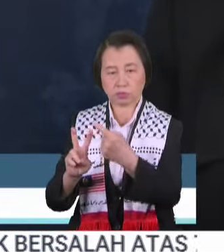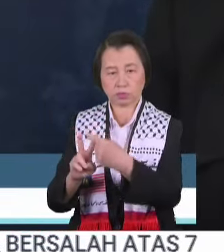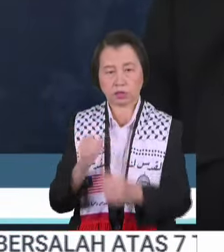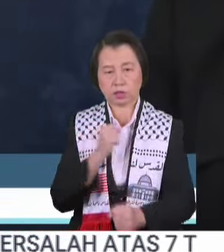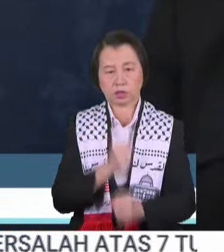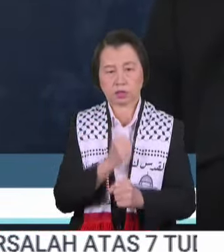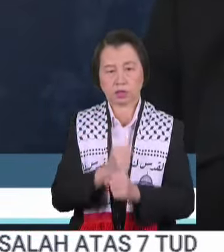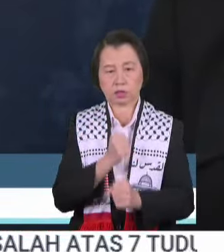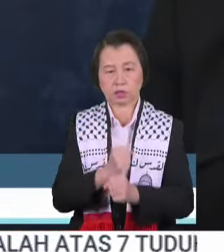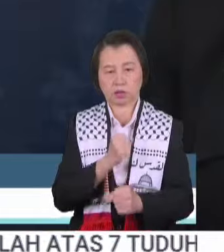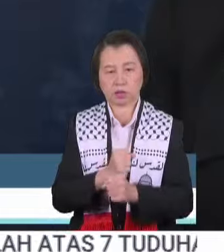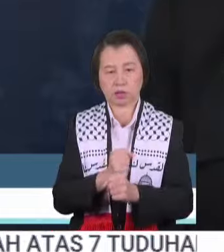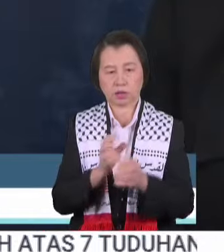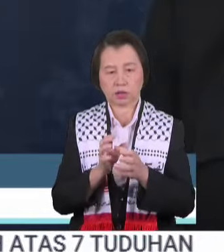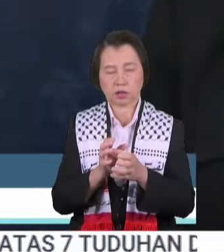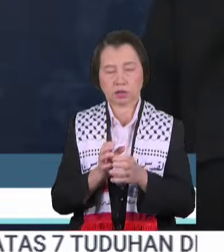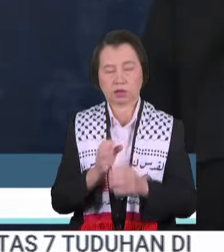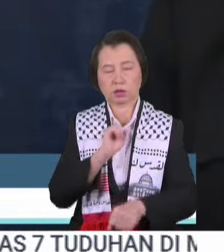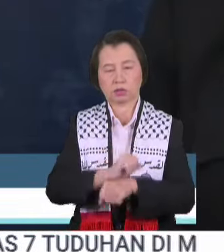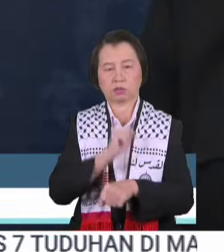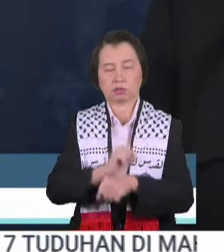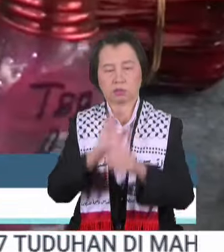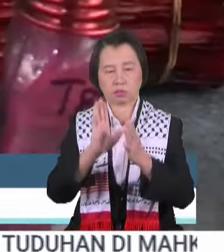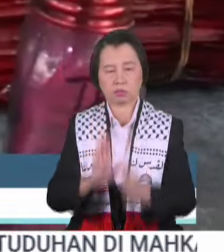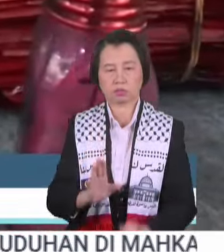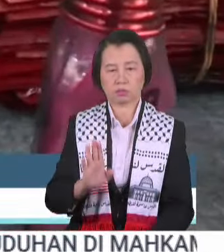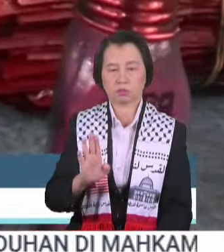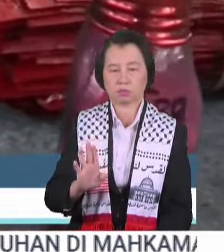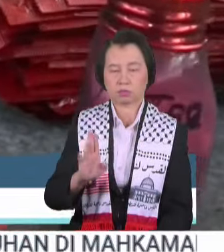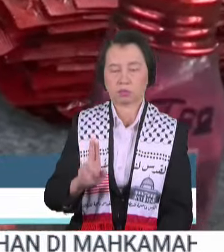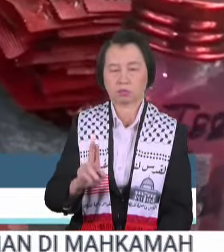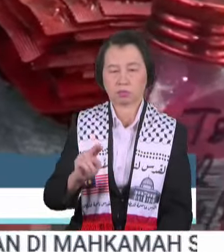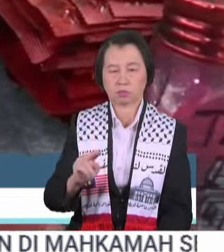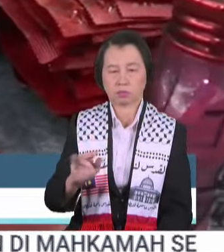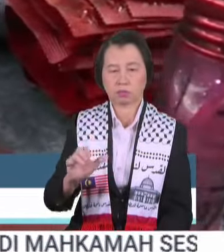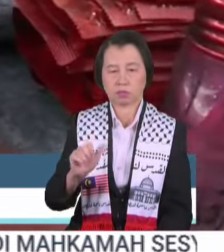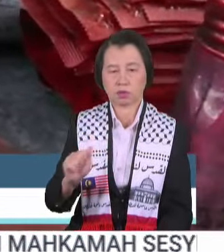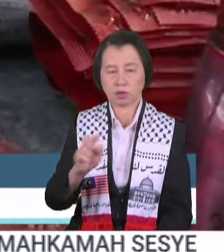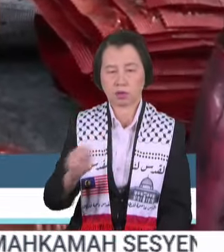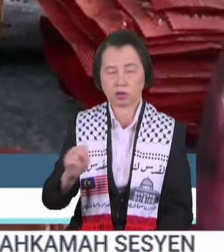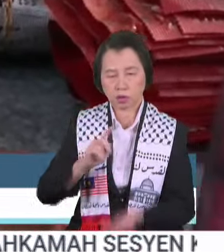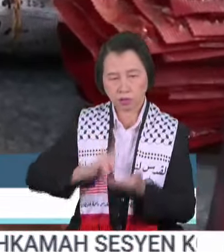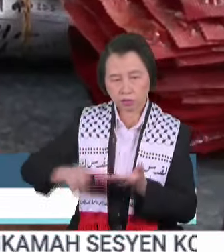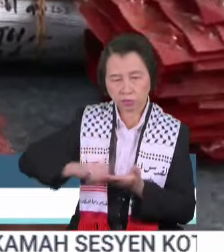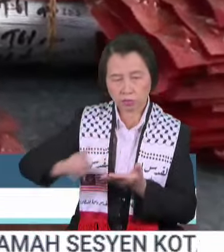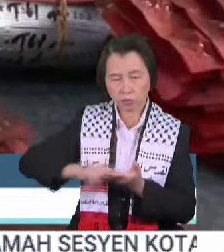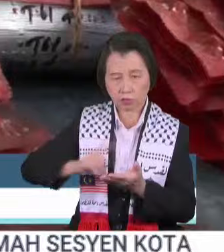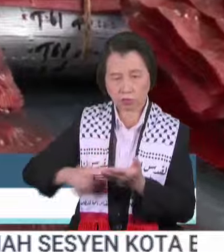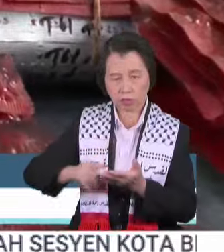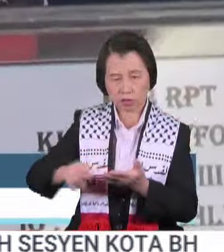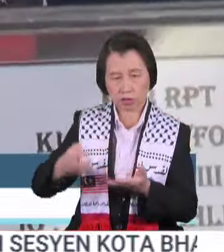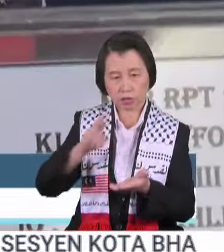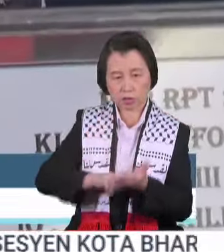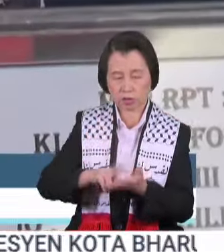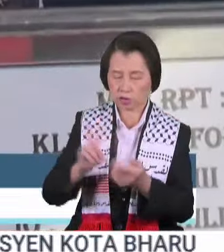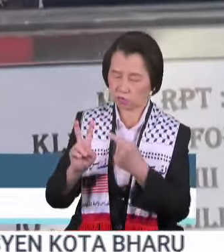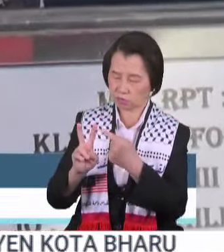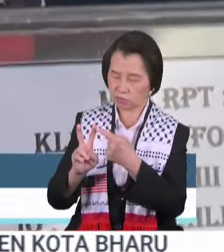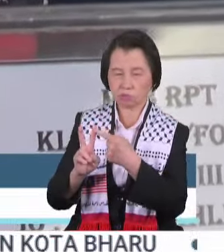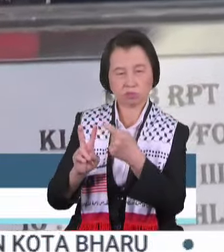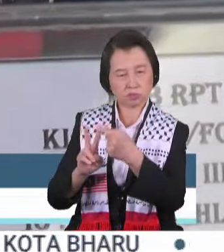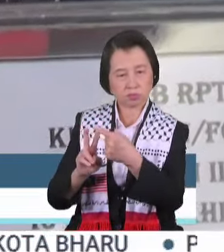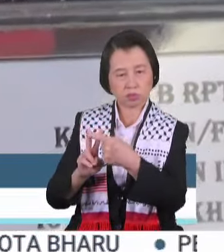bekerja sebagai buruh binaan. Dan semakan rekod lampau mendapati suspek tempatan